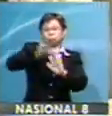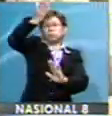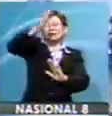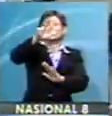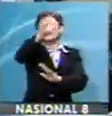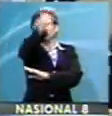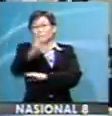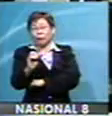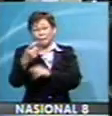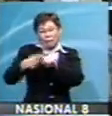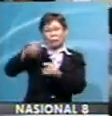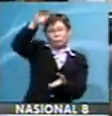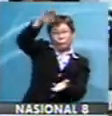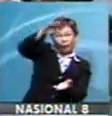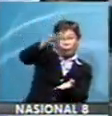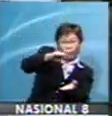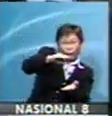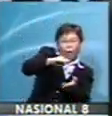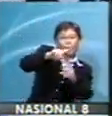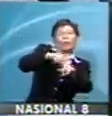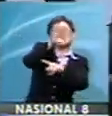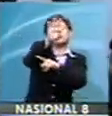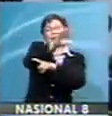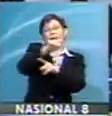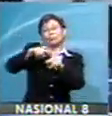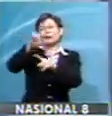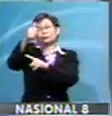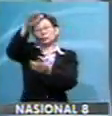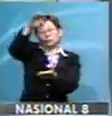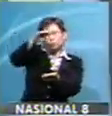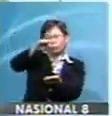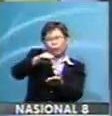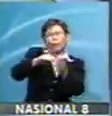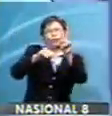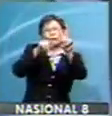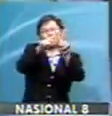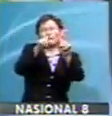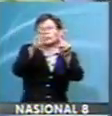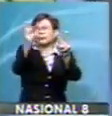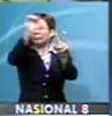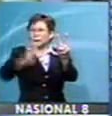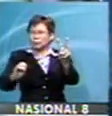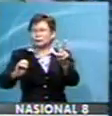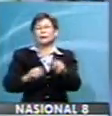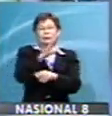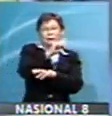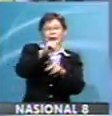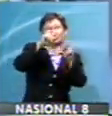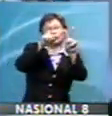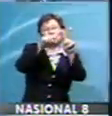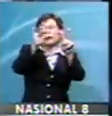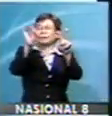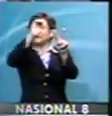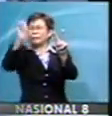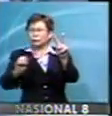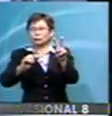3% namun Ia turun sedikit pada September dan Oktober masing-masing pada 2.6% dan